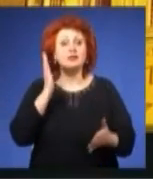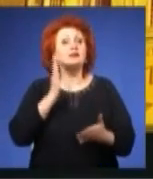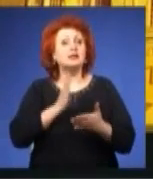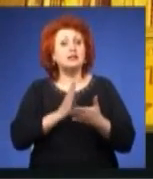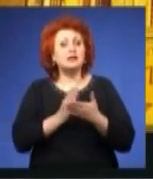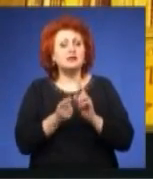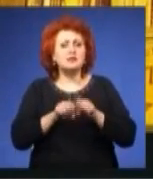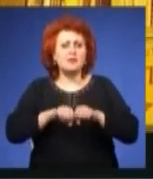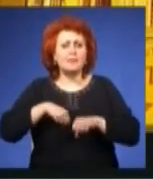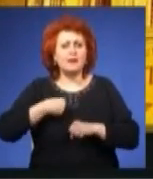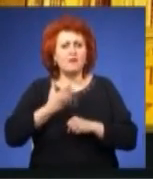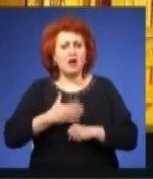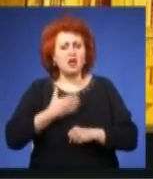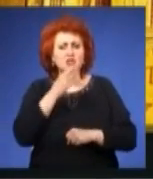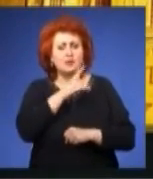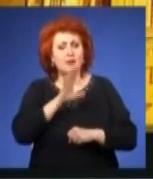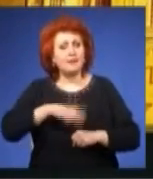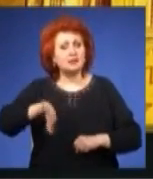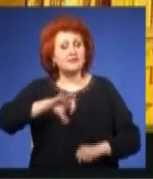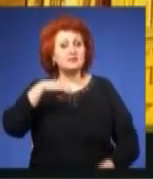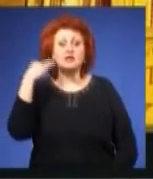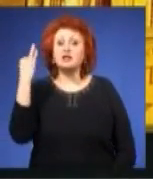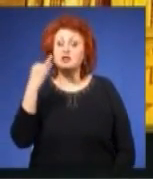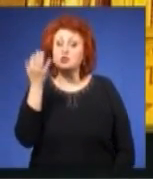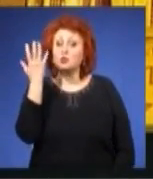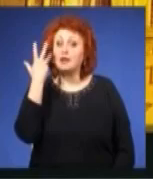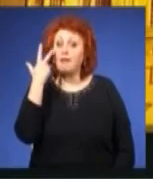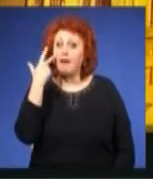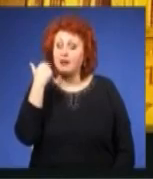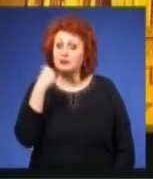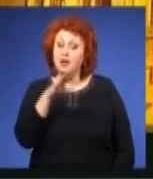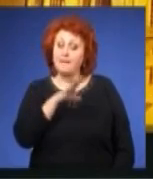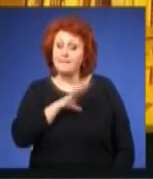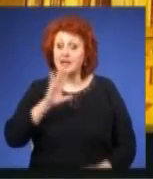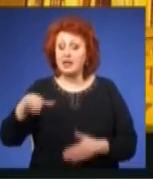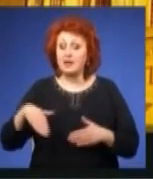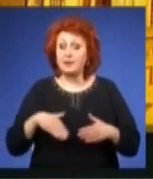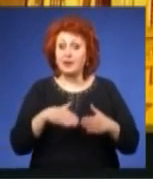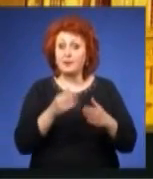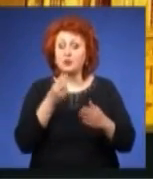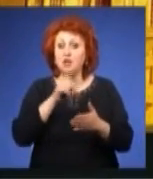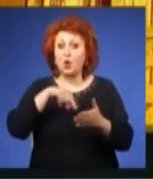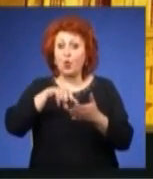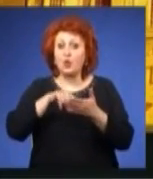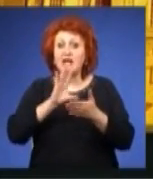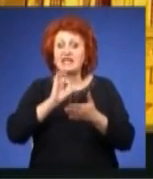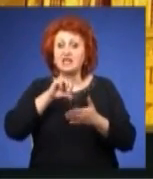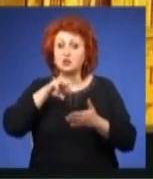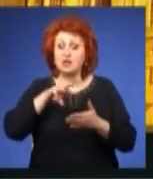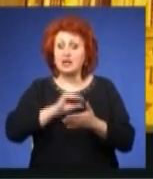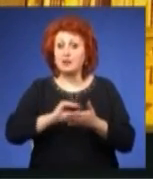преувеличения является переломным моментом всей евангельской истории. «Когда были они на пути, восходя в